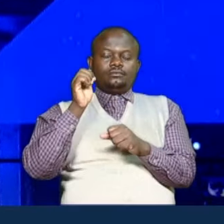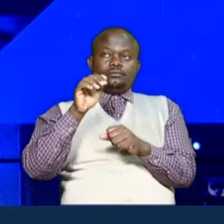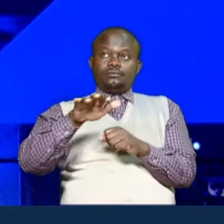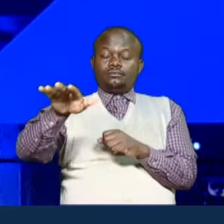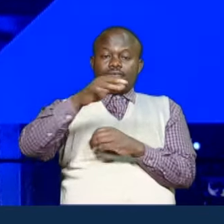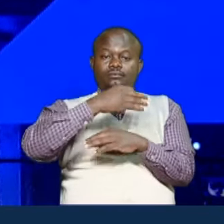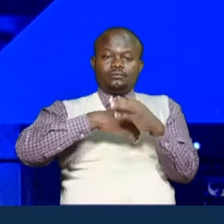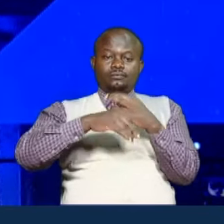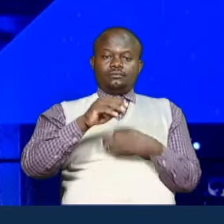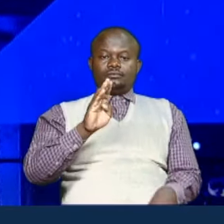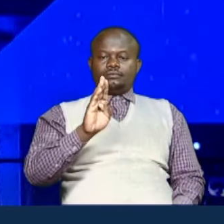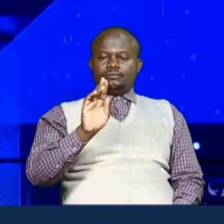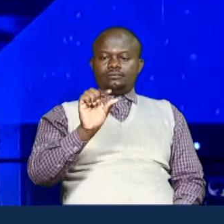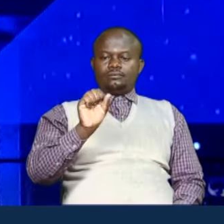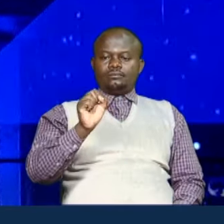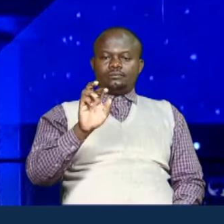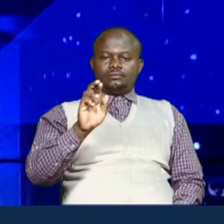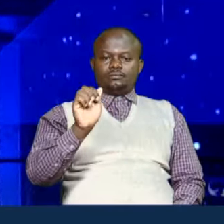cya Bugesera